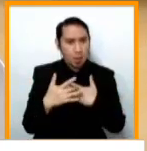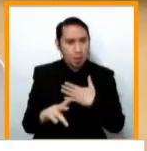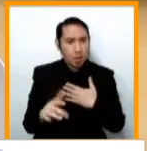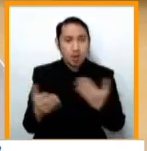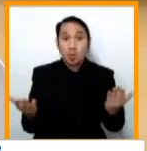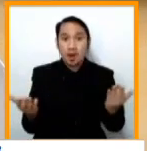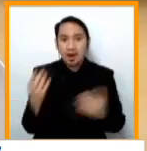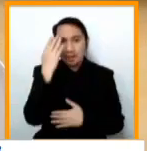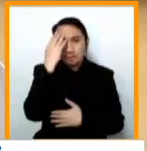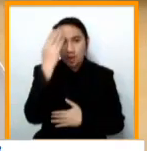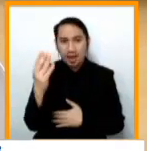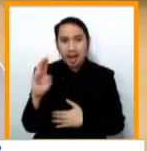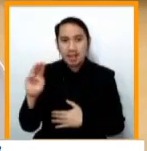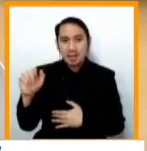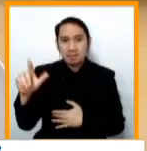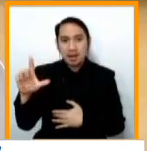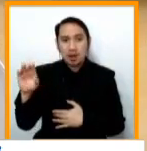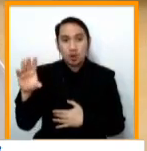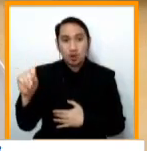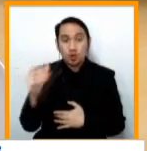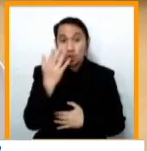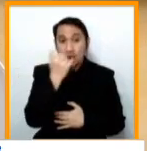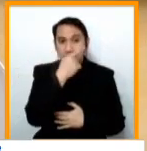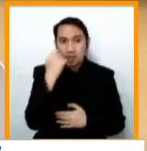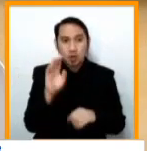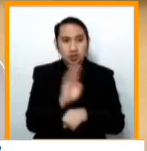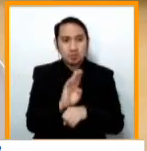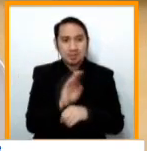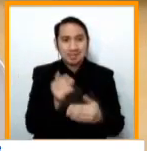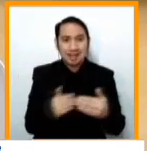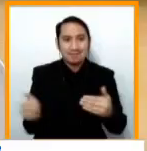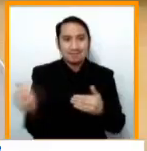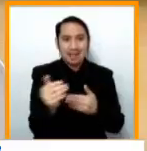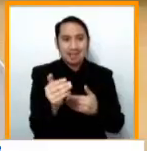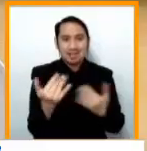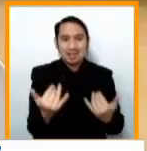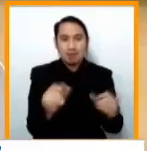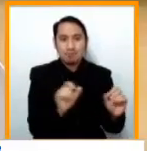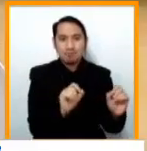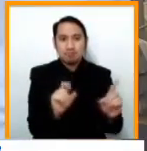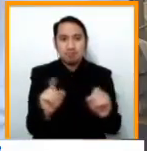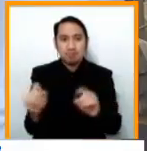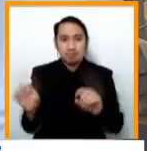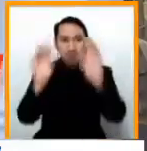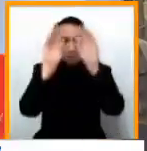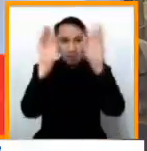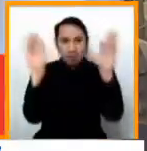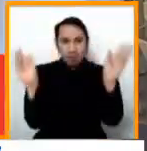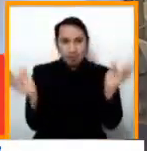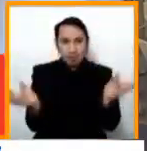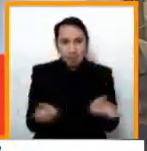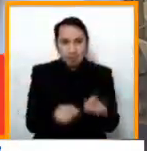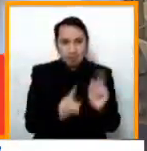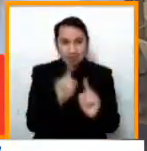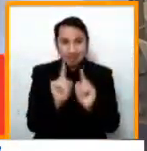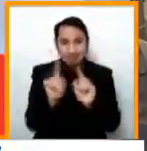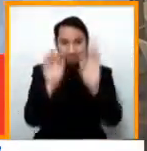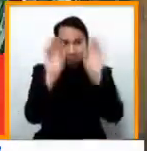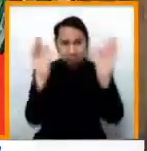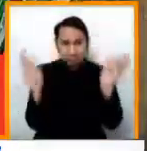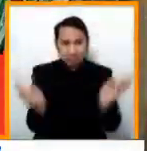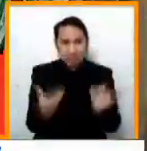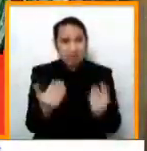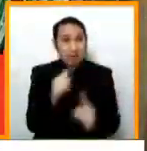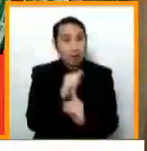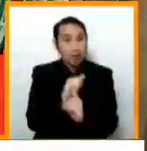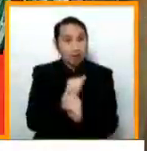Bulacan. May mga negosyante kasing advanced mag-isip at nagsimula ng magbenta ng parol. Kapapasok pa lang daw ng Agosto, ay gumagawa na